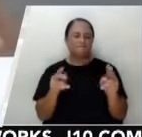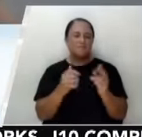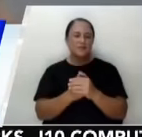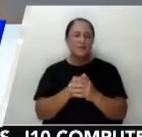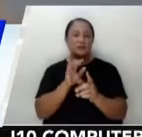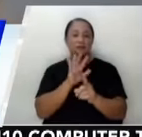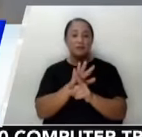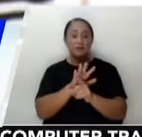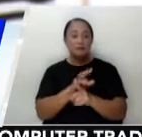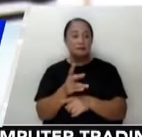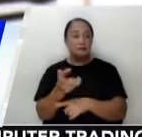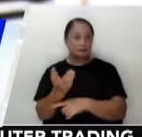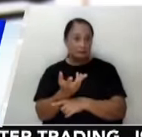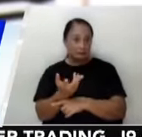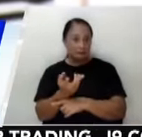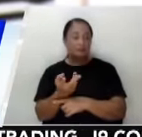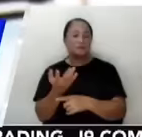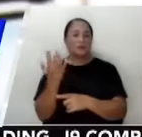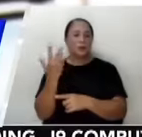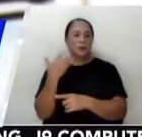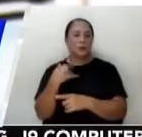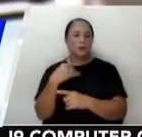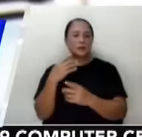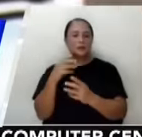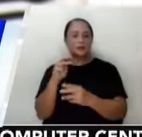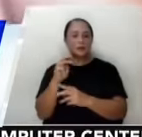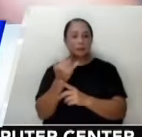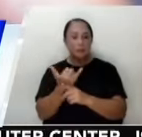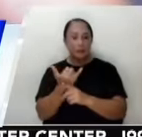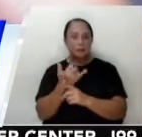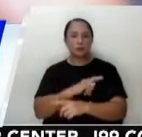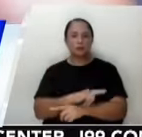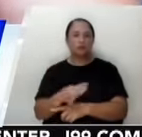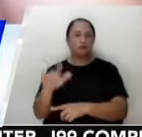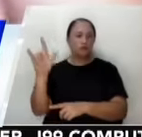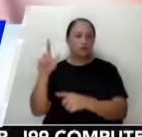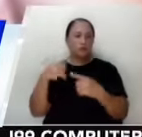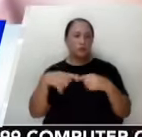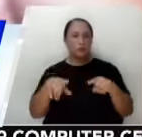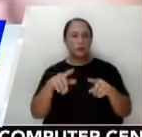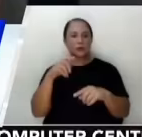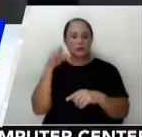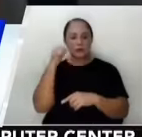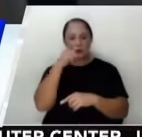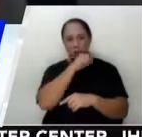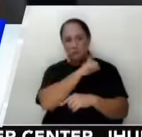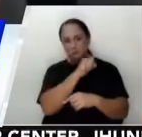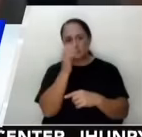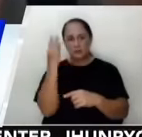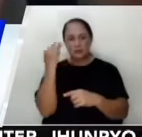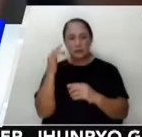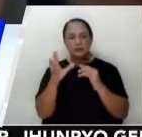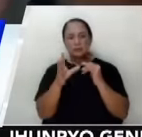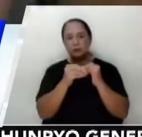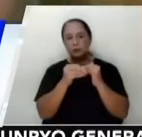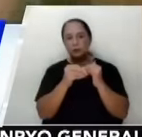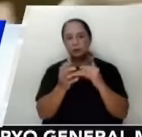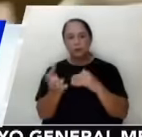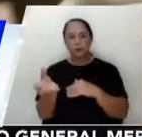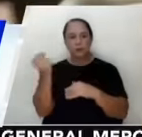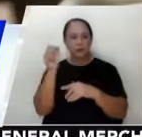Ken Chan. Sa buwan ng Mayo, lilipad na sila pa Taiwan para sa shooting ng kanilang